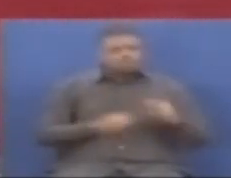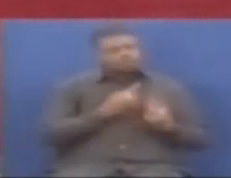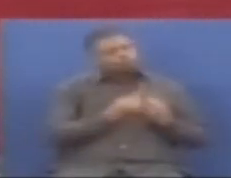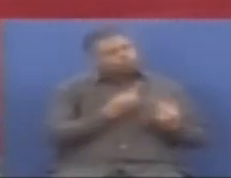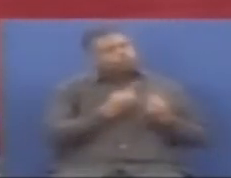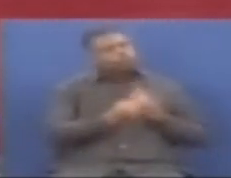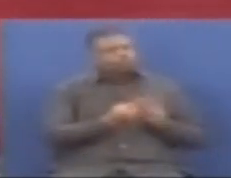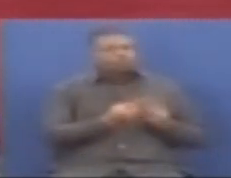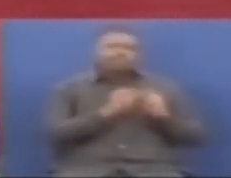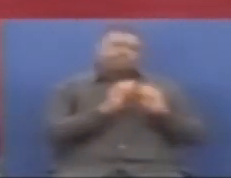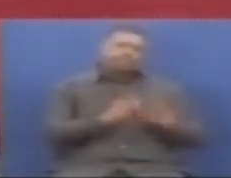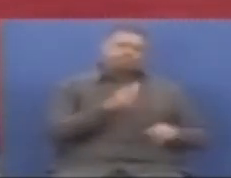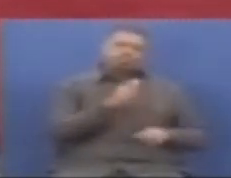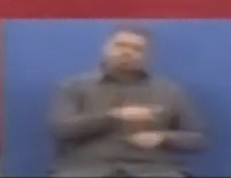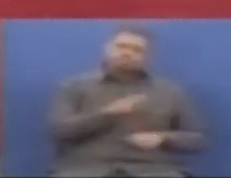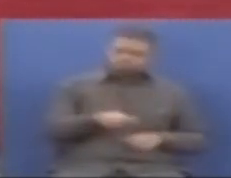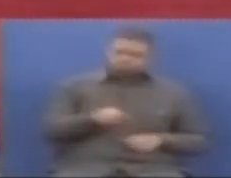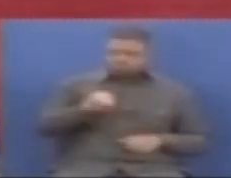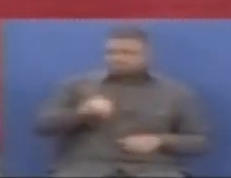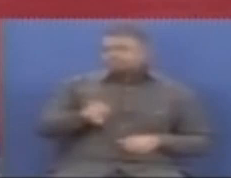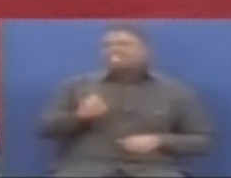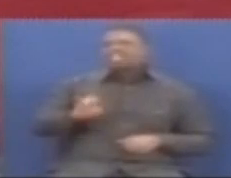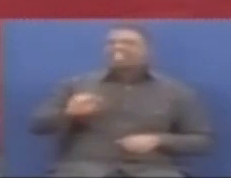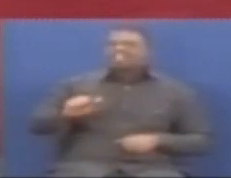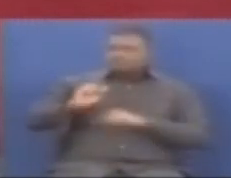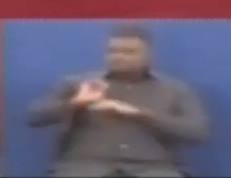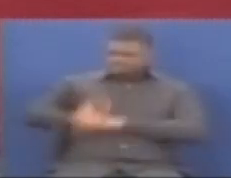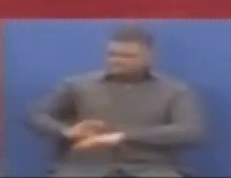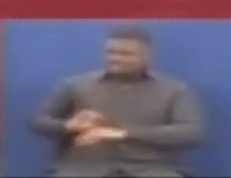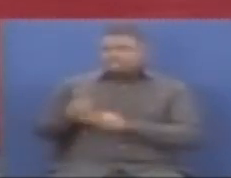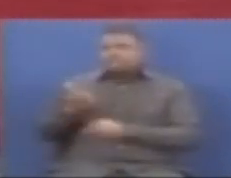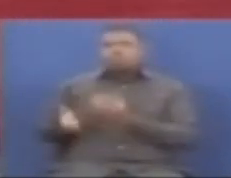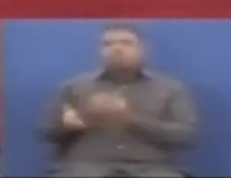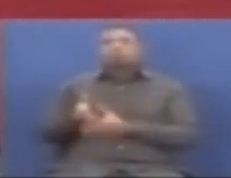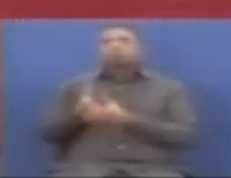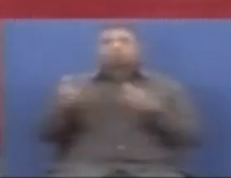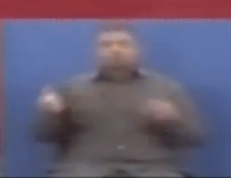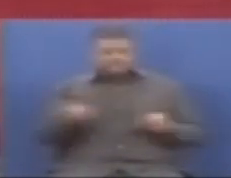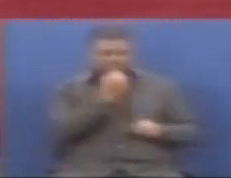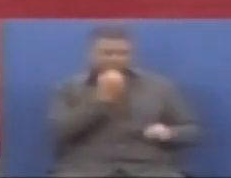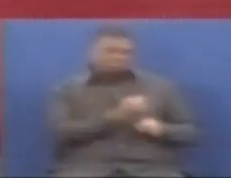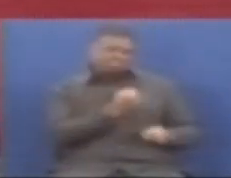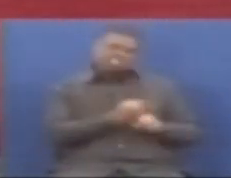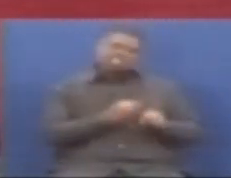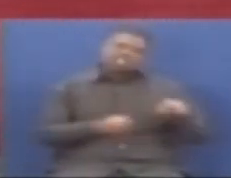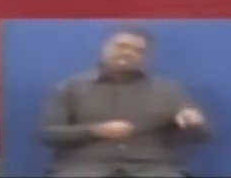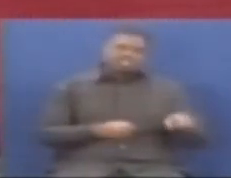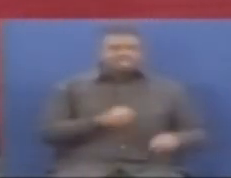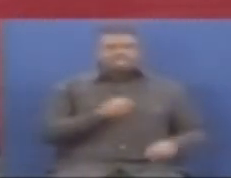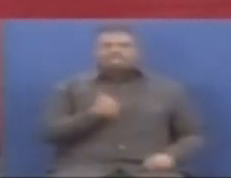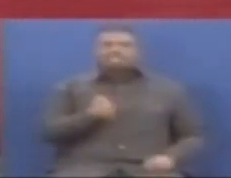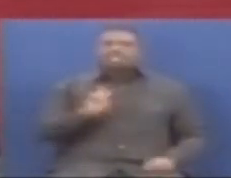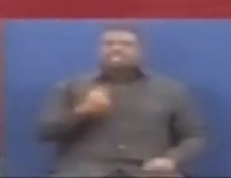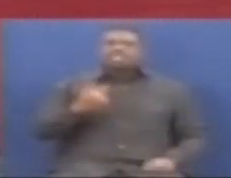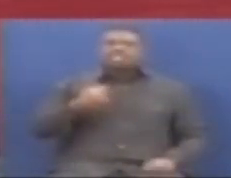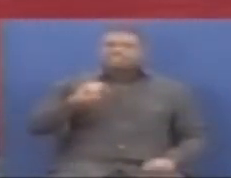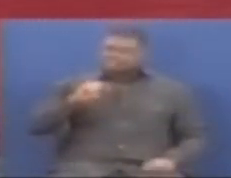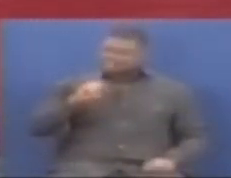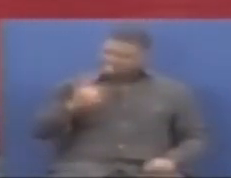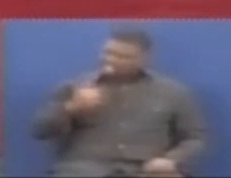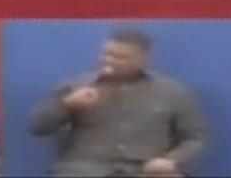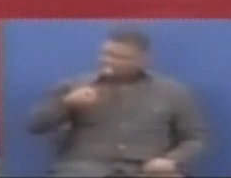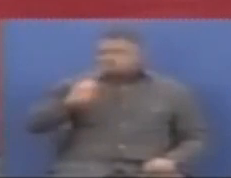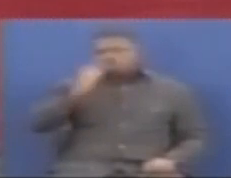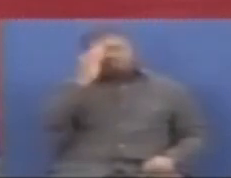13, na kilomita 6 wameshaweka base. Ni kuhakikisha tu mheshimiwa mbunge, kama nilivyojibu katika jibu langu la msingi, ni kwamba sasa